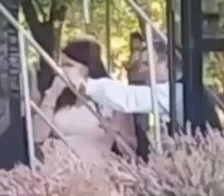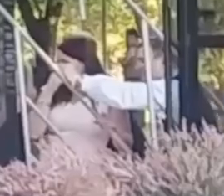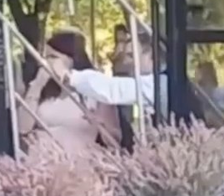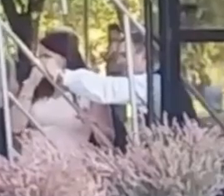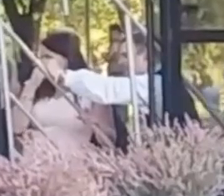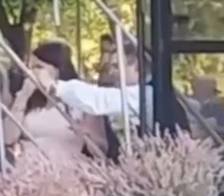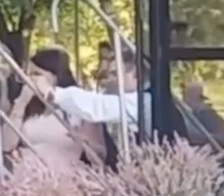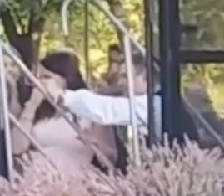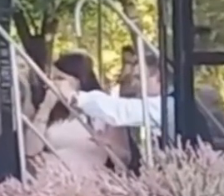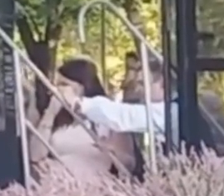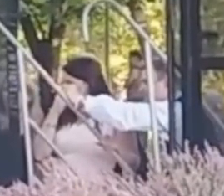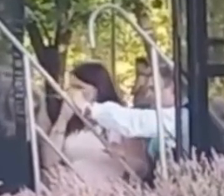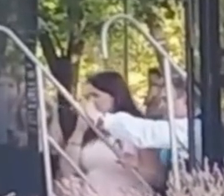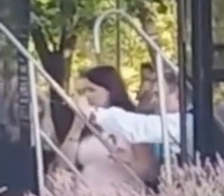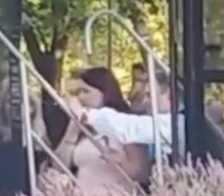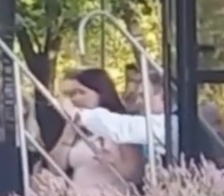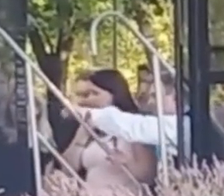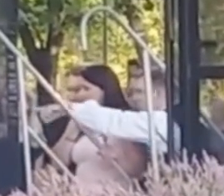himną.